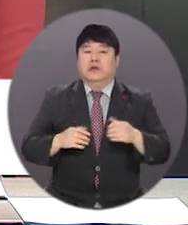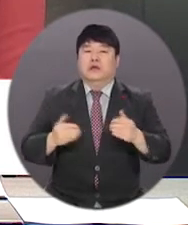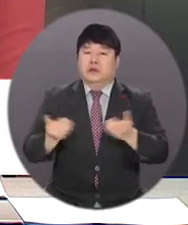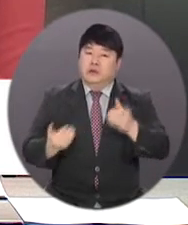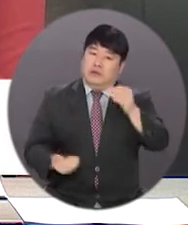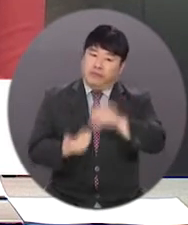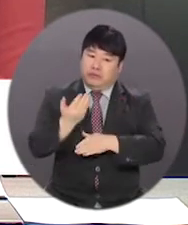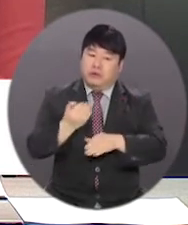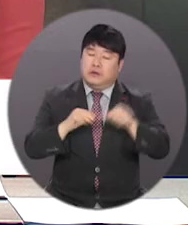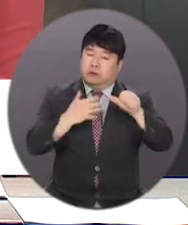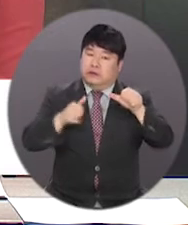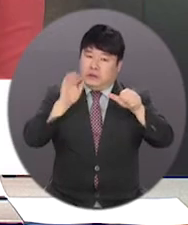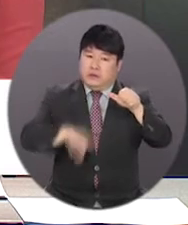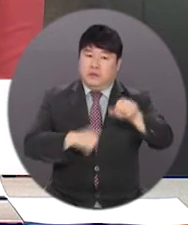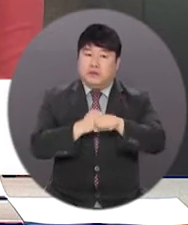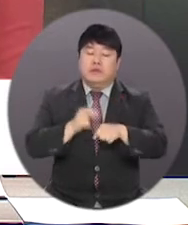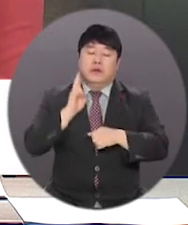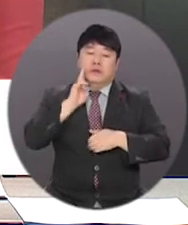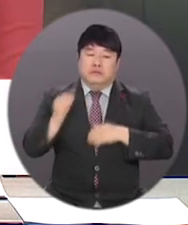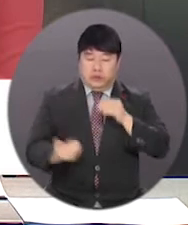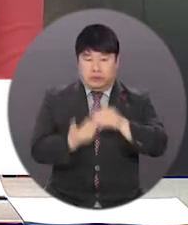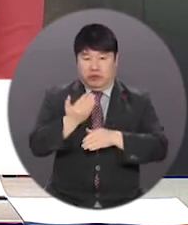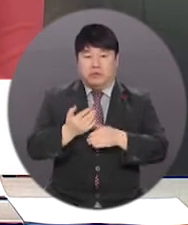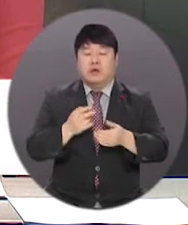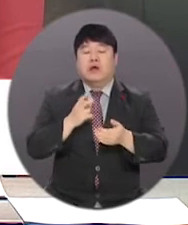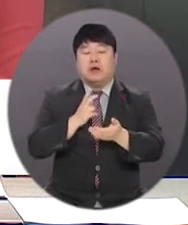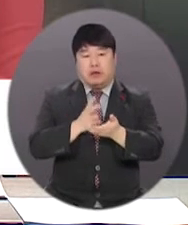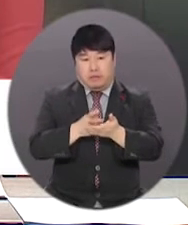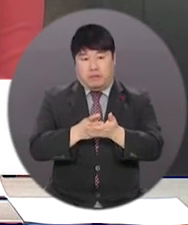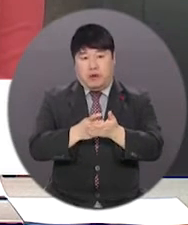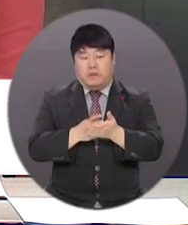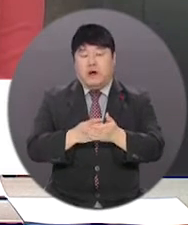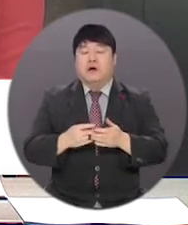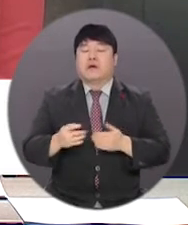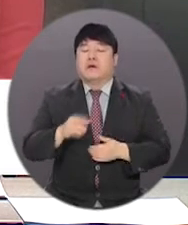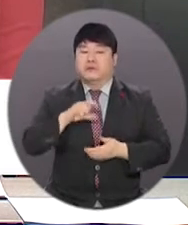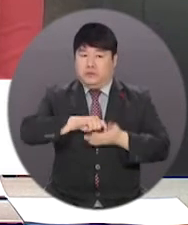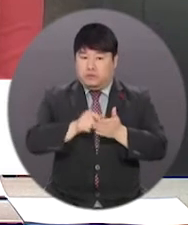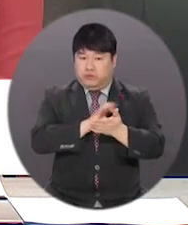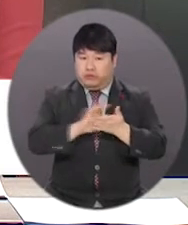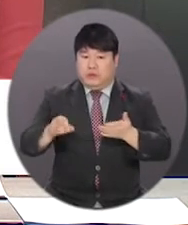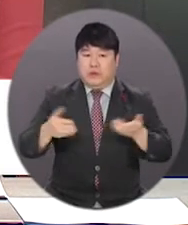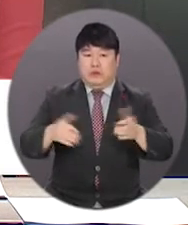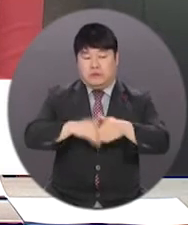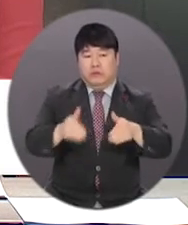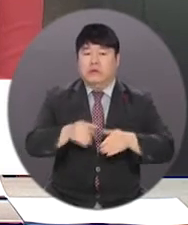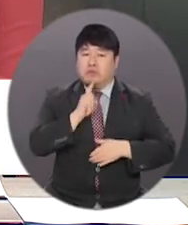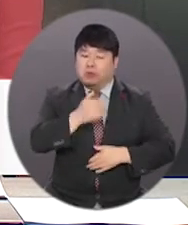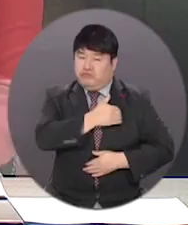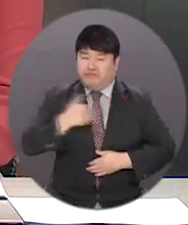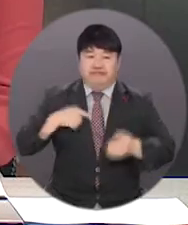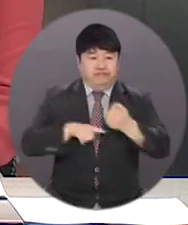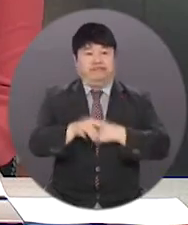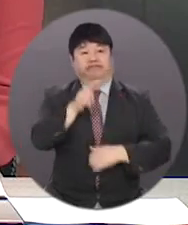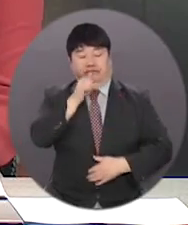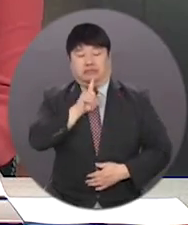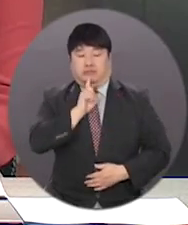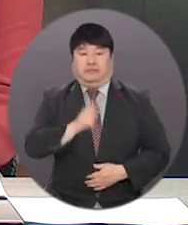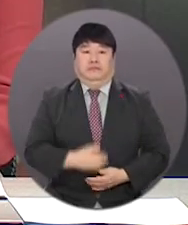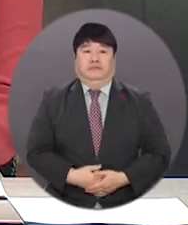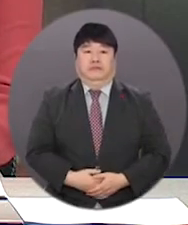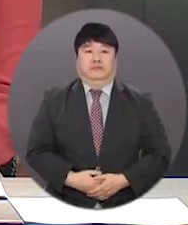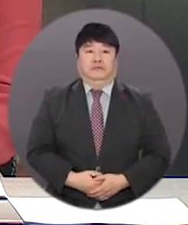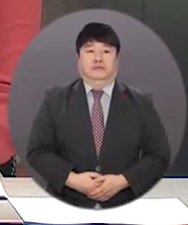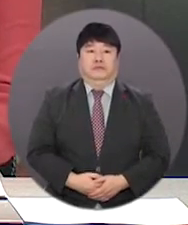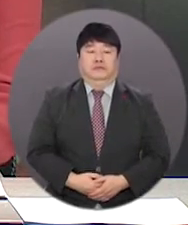5명 미만 사업장에도 중대재해법을 적용해야 한다는 노동계의 주장은 충분히 이유가 있었습니다. 이다현 기자가